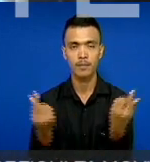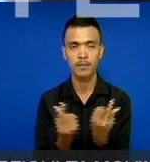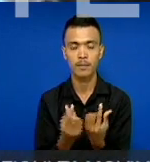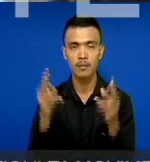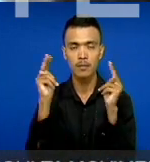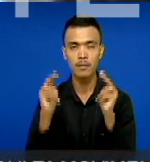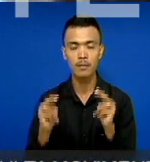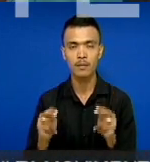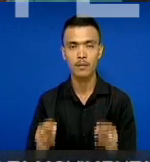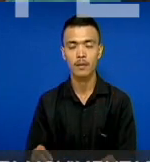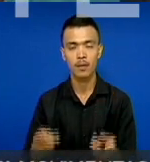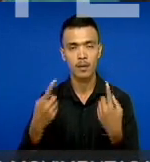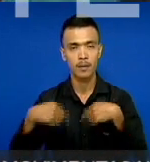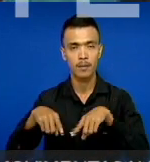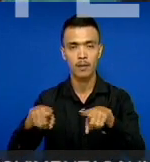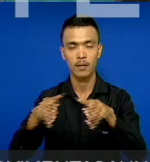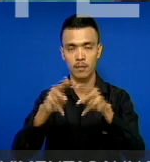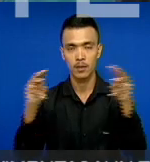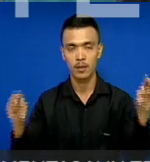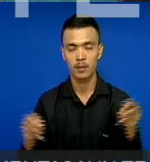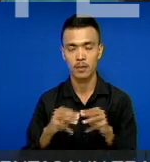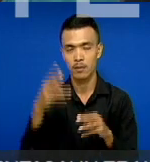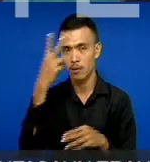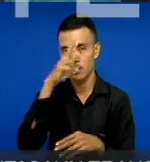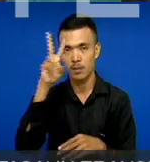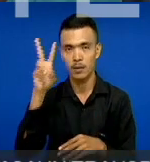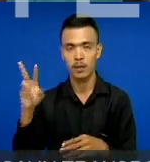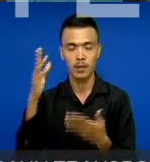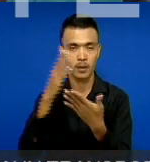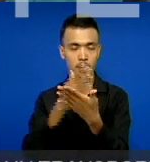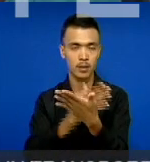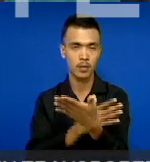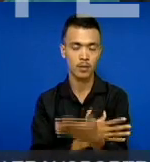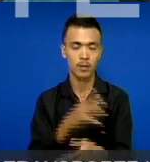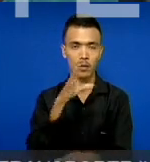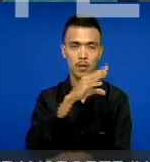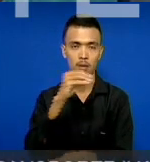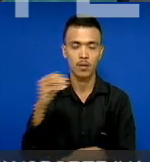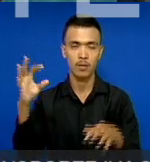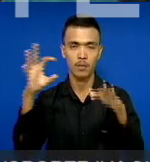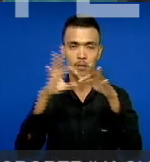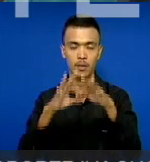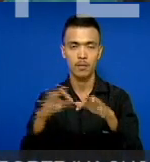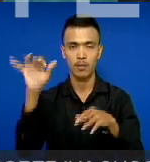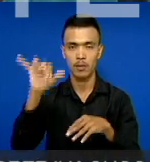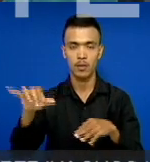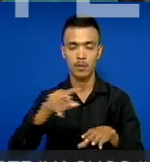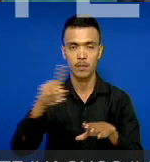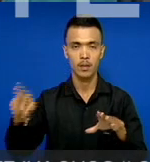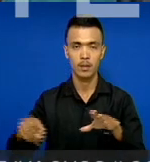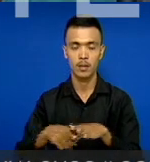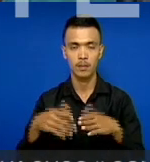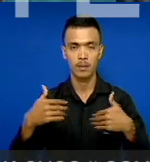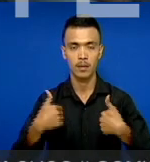tenki abrazen to munisipiu, ho identifika sira instruktur, nomos sirania membro sirania be participa e centro de